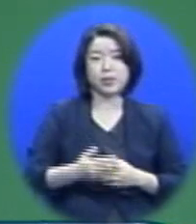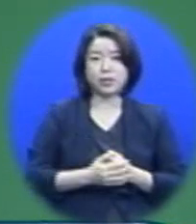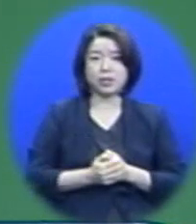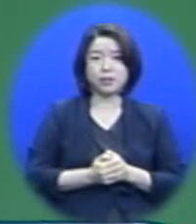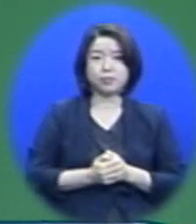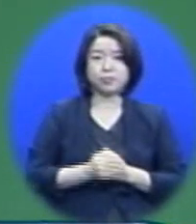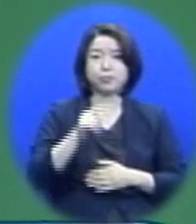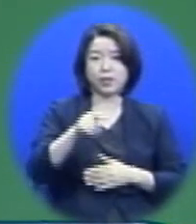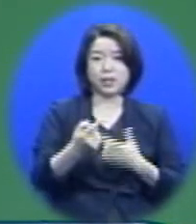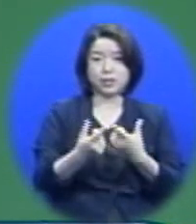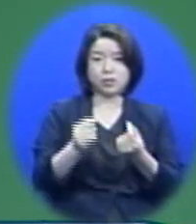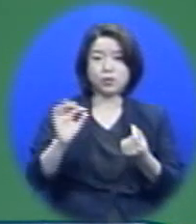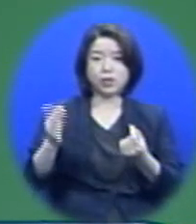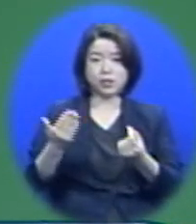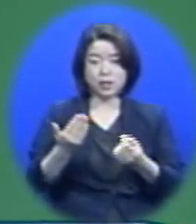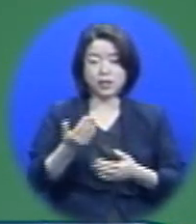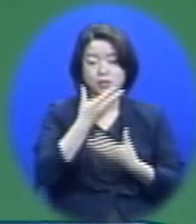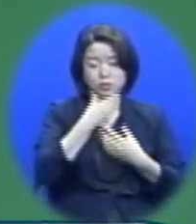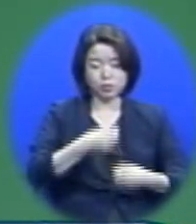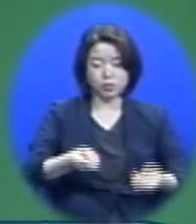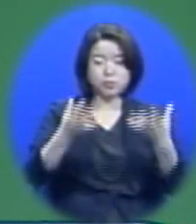그리 되기를 축복합니다.